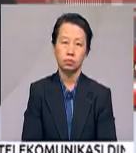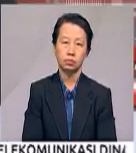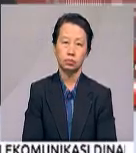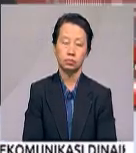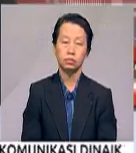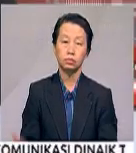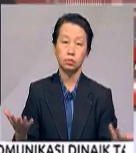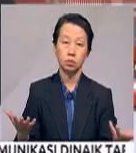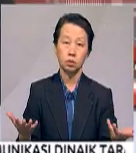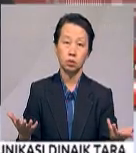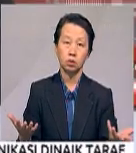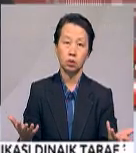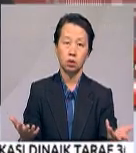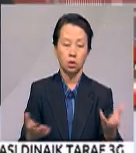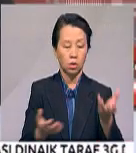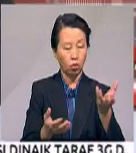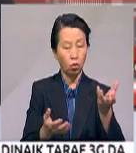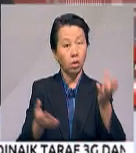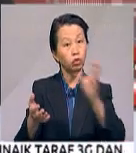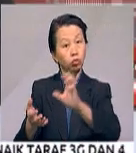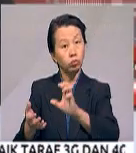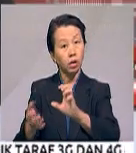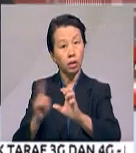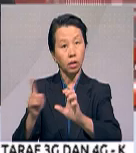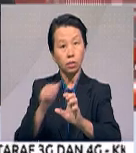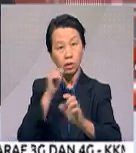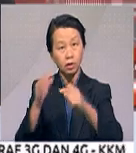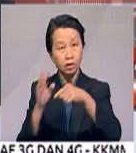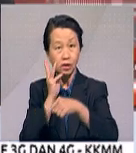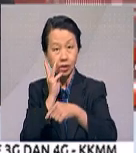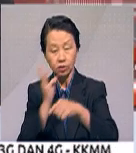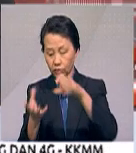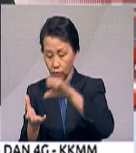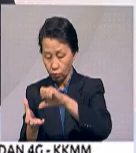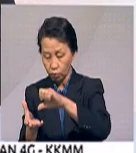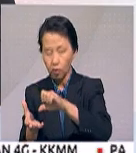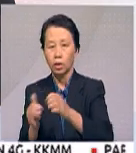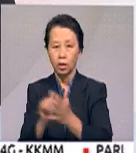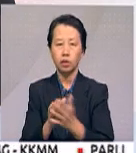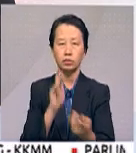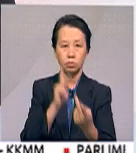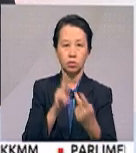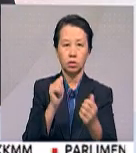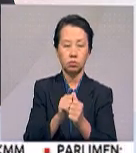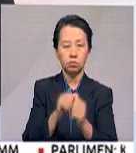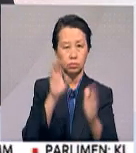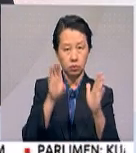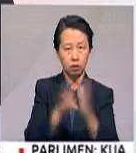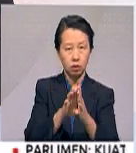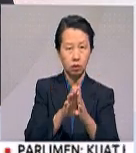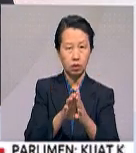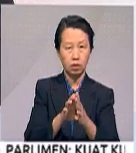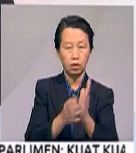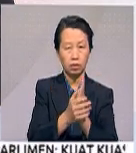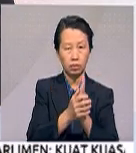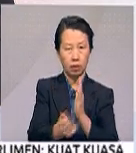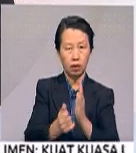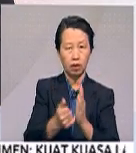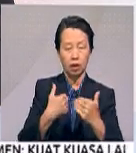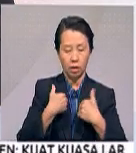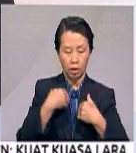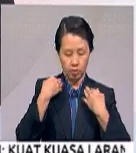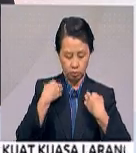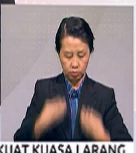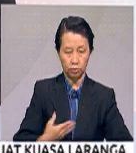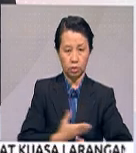Baik, ke mana tumpahnya kuah kalau tidak ke nasi? Mungkin itu perumpamaan yang sesuai untuk menggambarkan bakat seni yang mengalir dalam